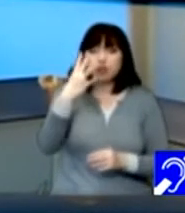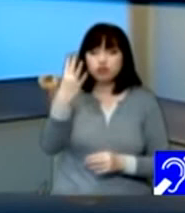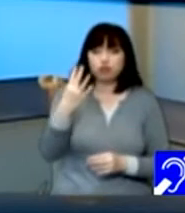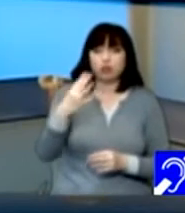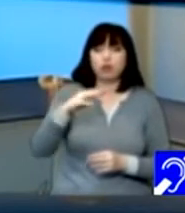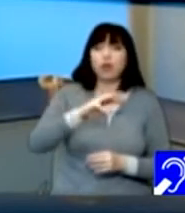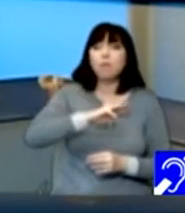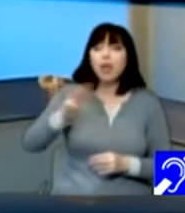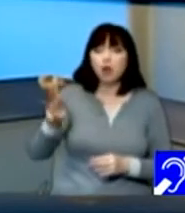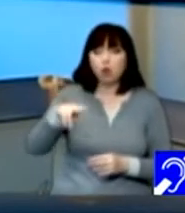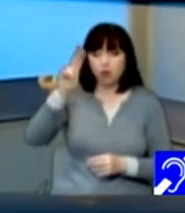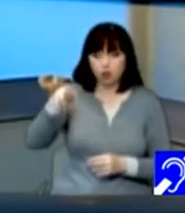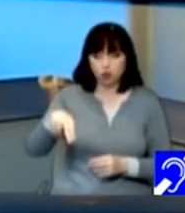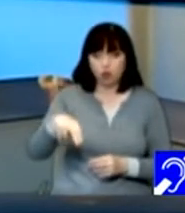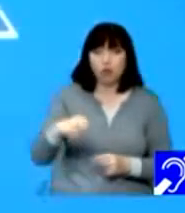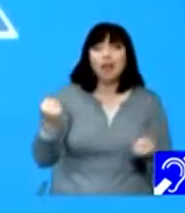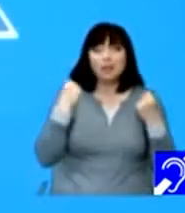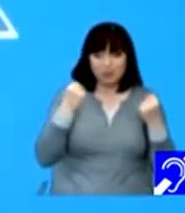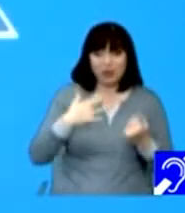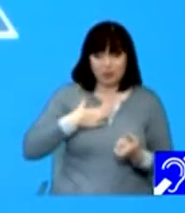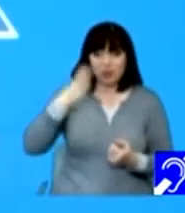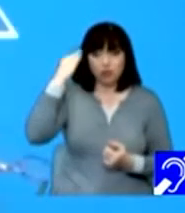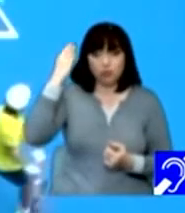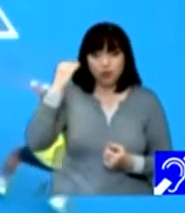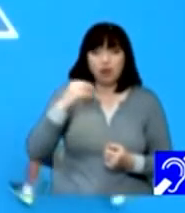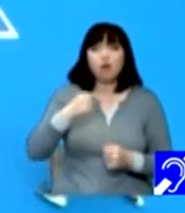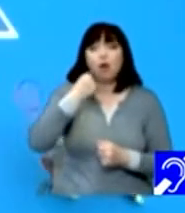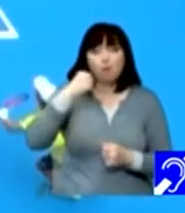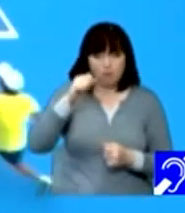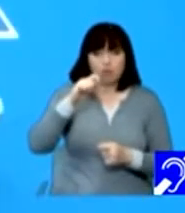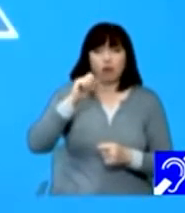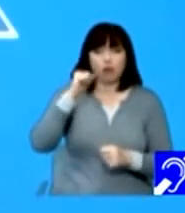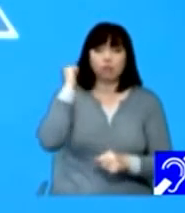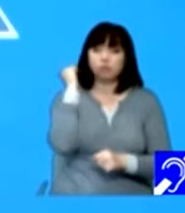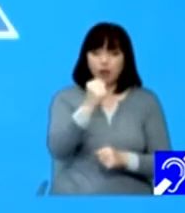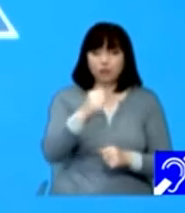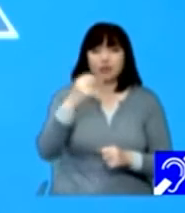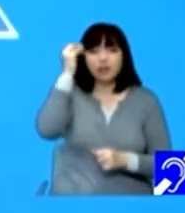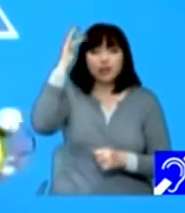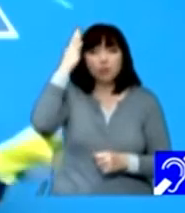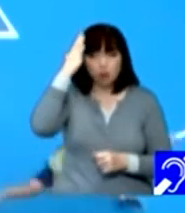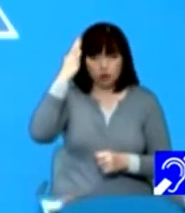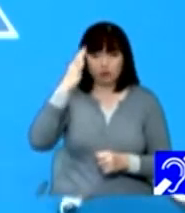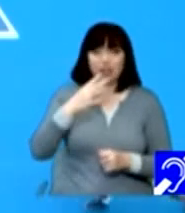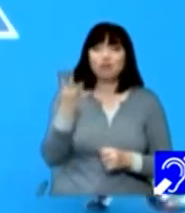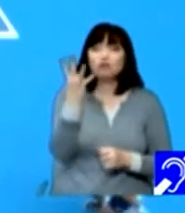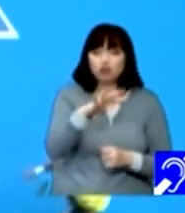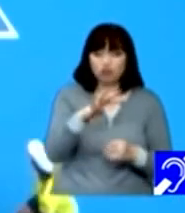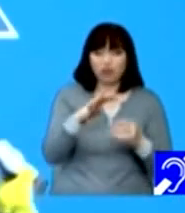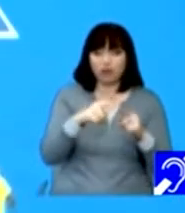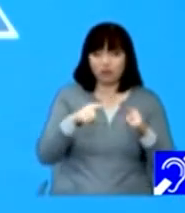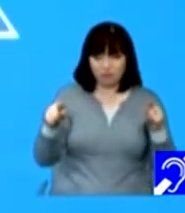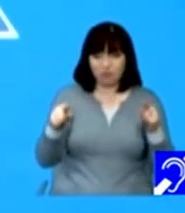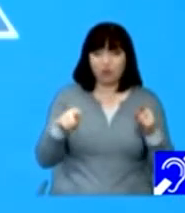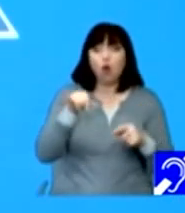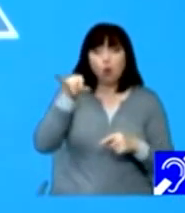34 de milioane de dolari. Sportivul din Republica Moldova l-a învins în 4 seturi pe japonezul Yoshihito Nishioka, care